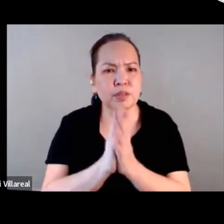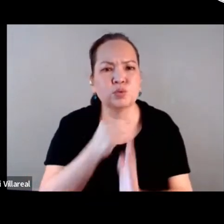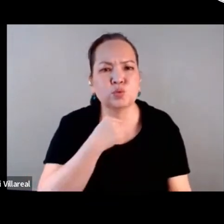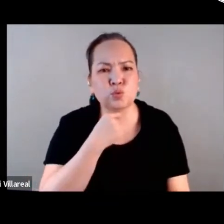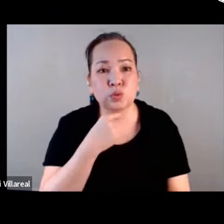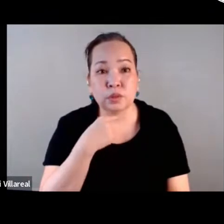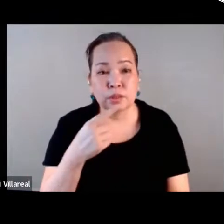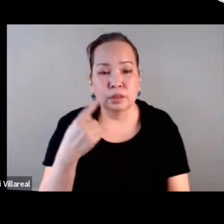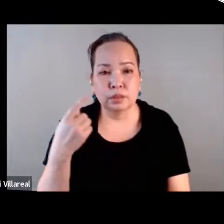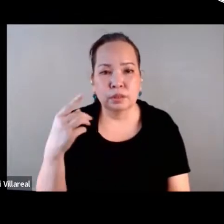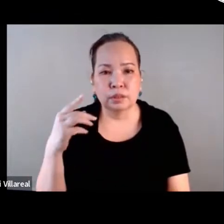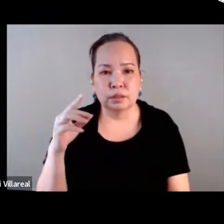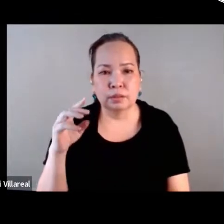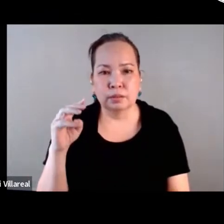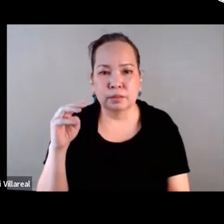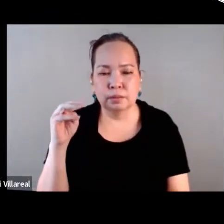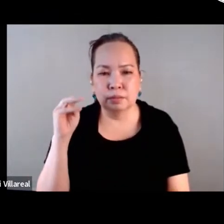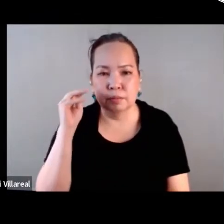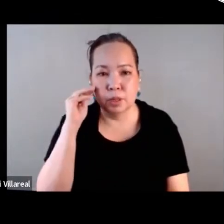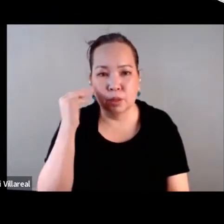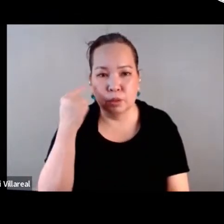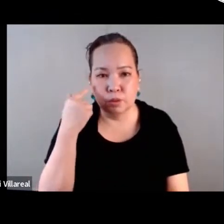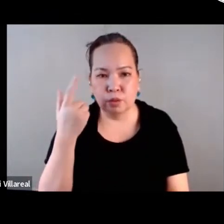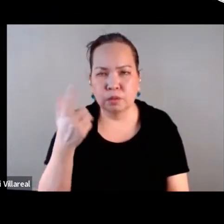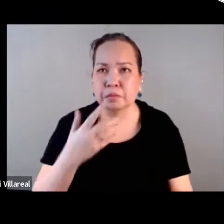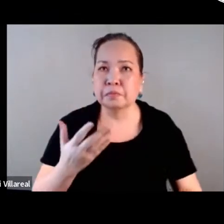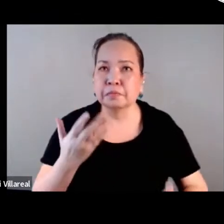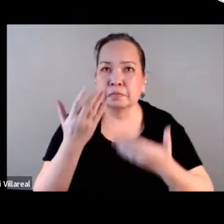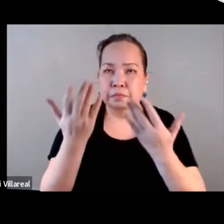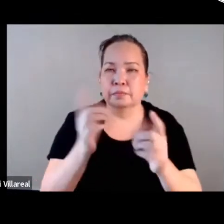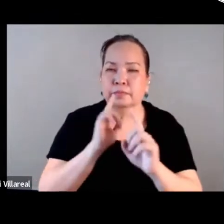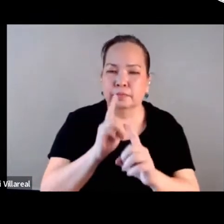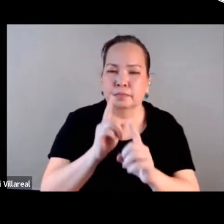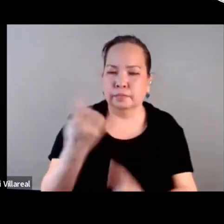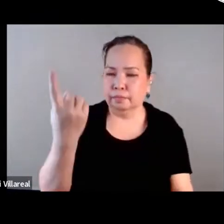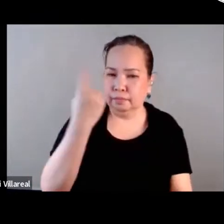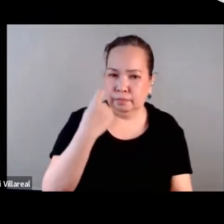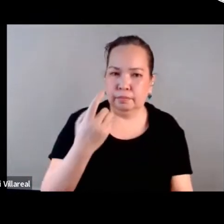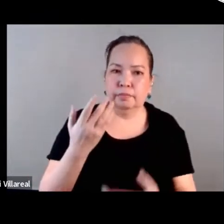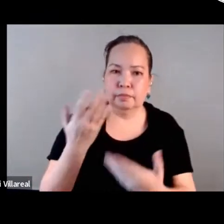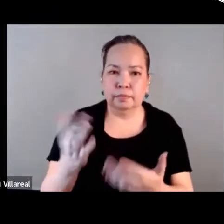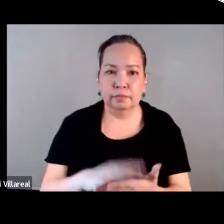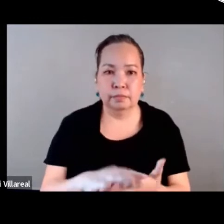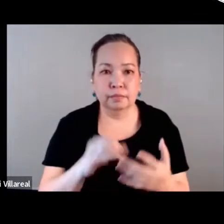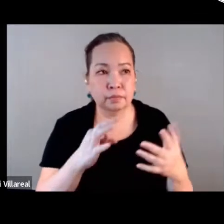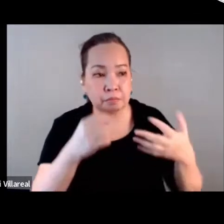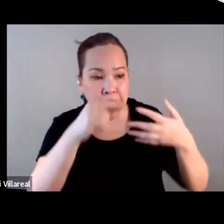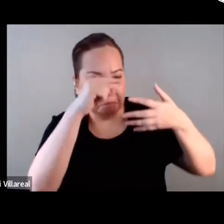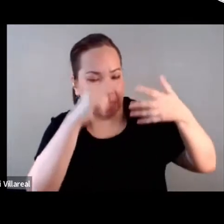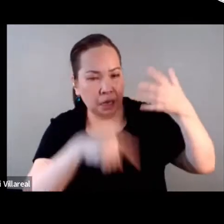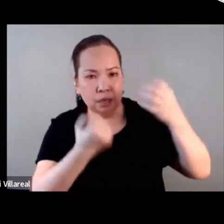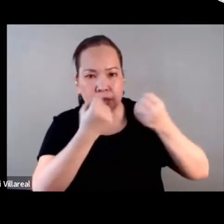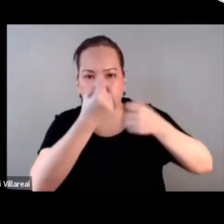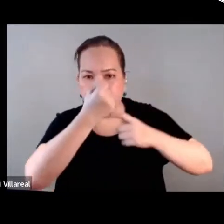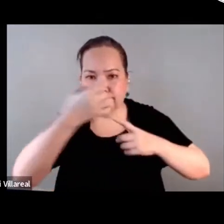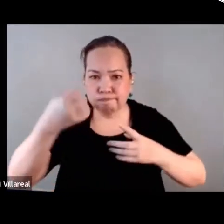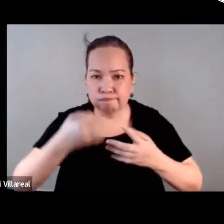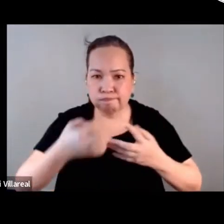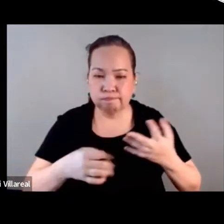yung... Isusumiti po namin ang ang kasagutan ng inyong katanungan. Kung pwede pong i-breakdown din, Mr.